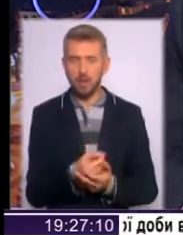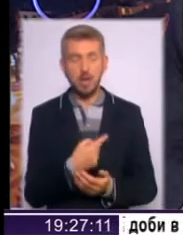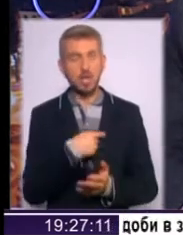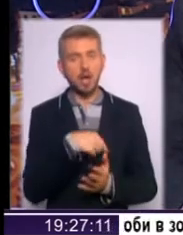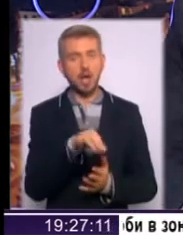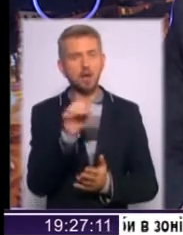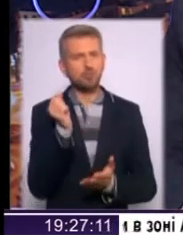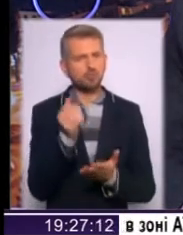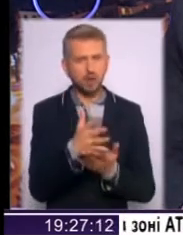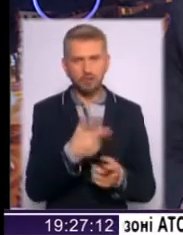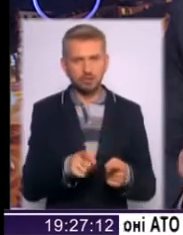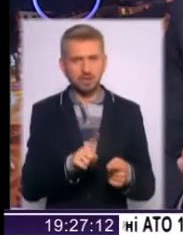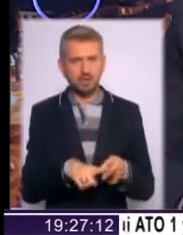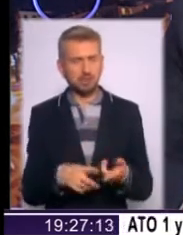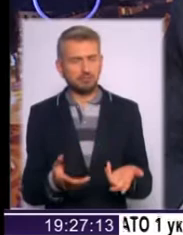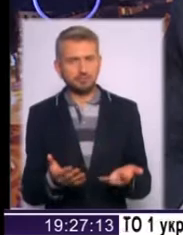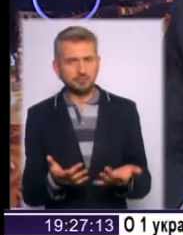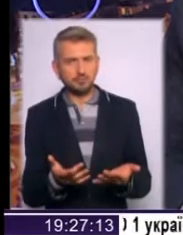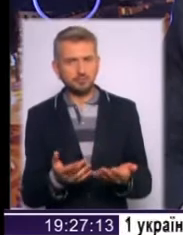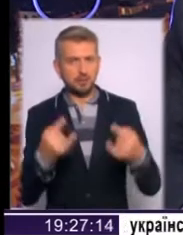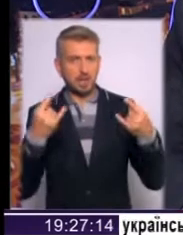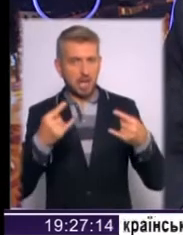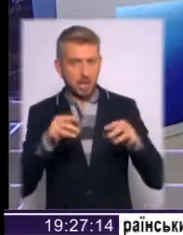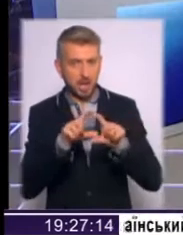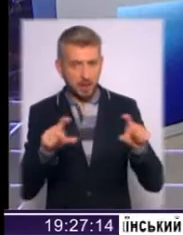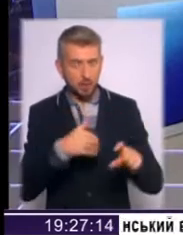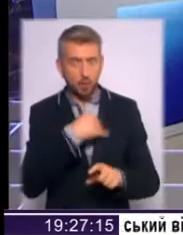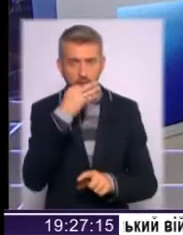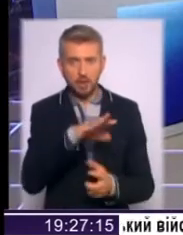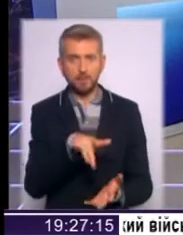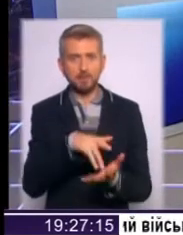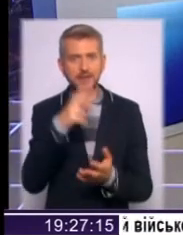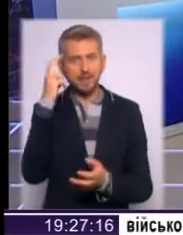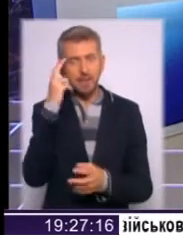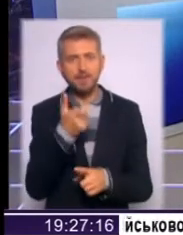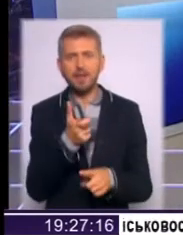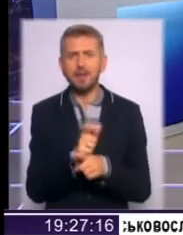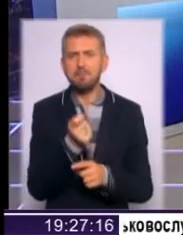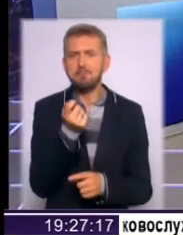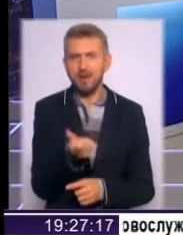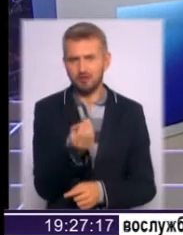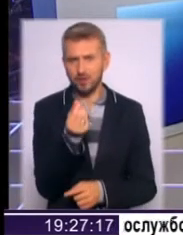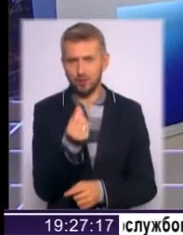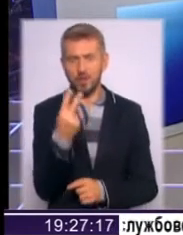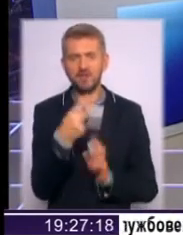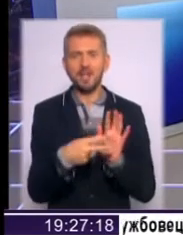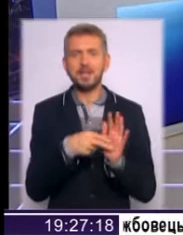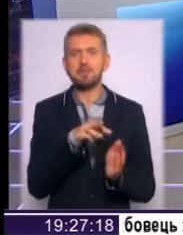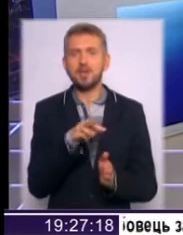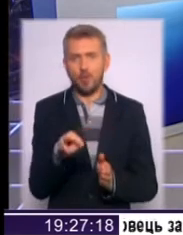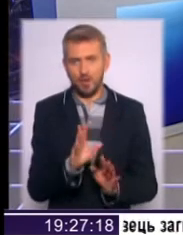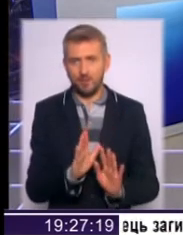зразу, оскільки це як телеканал, хочу сказати, що в місті Києві найменша сума з цих, це 27 мільйонів